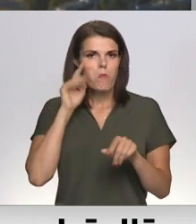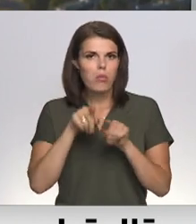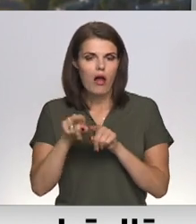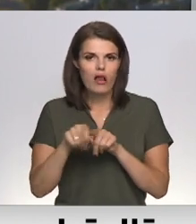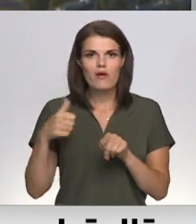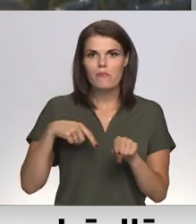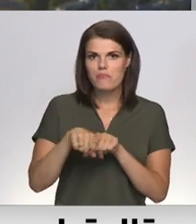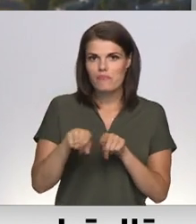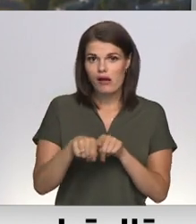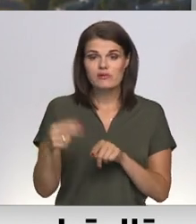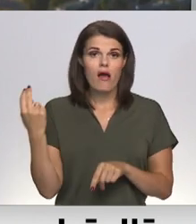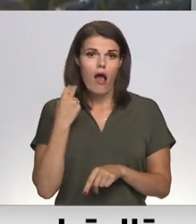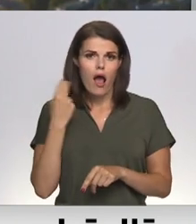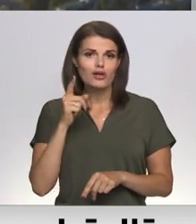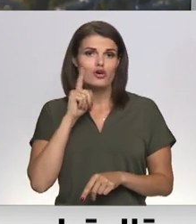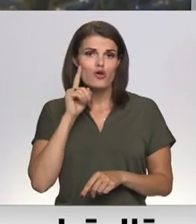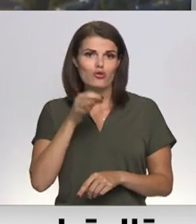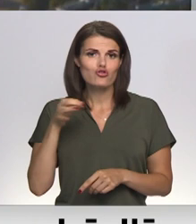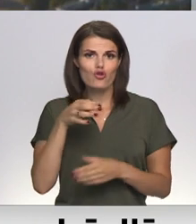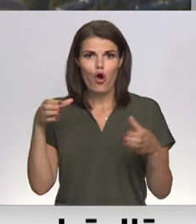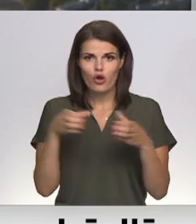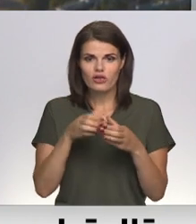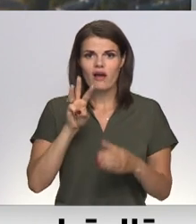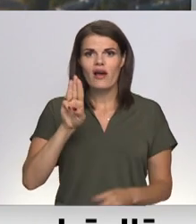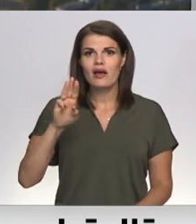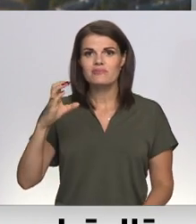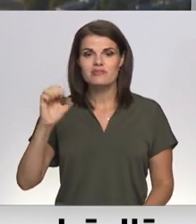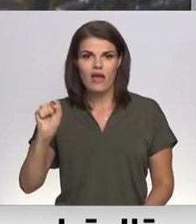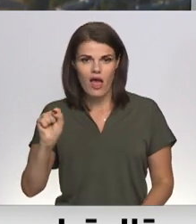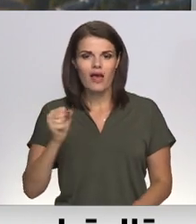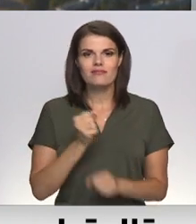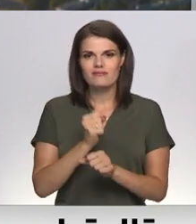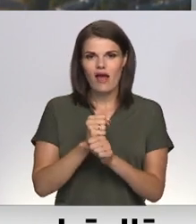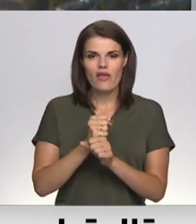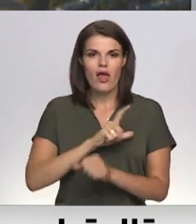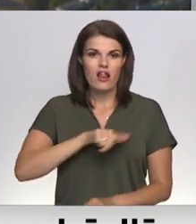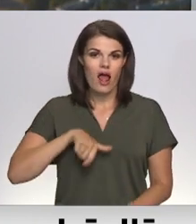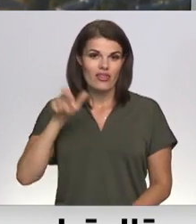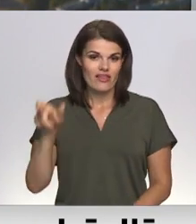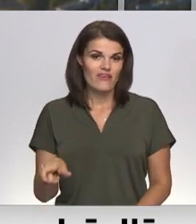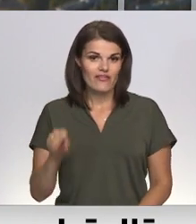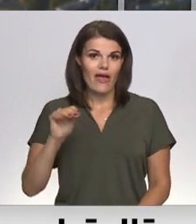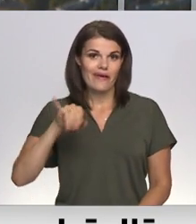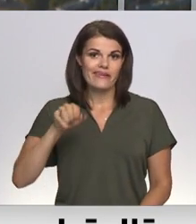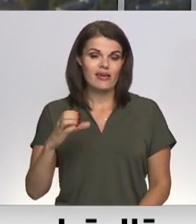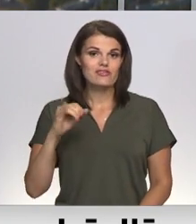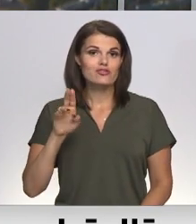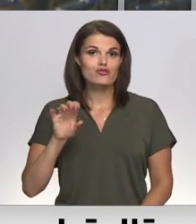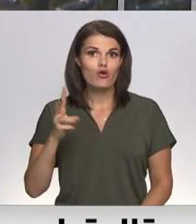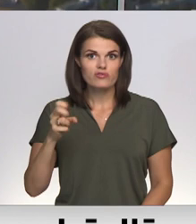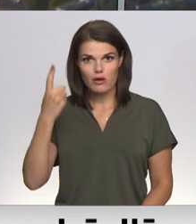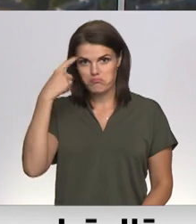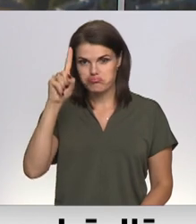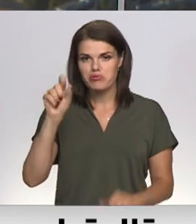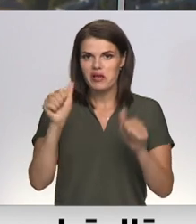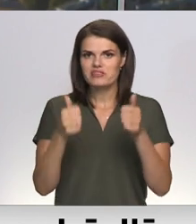māsas. Lielbritānijā jauniešu organizācijā YMCA strādājošā latvieta Egija Cinovska ir izveidojusi unikālu